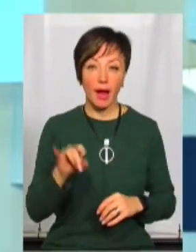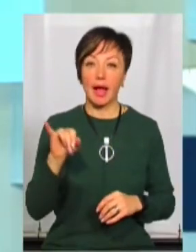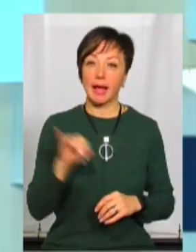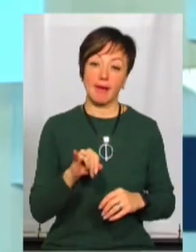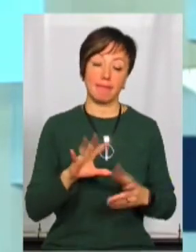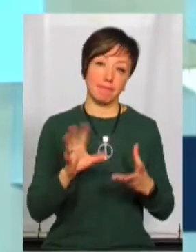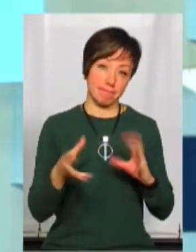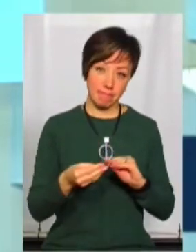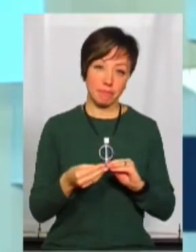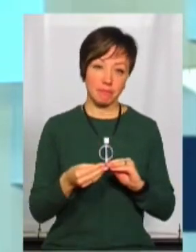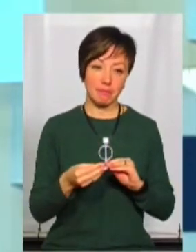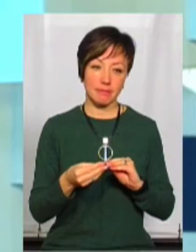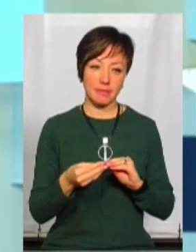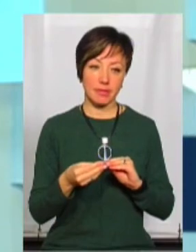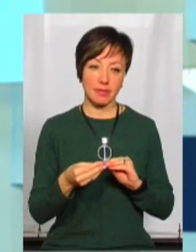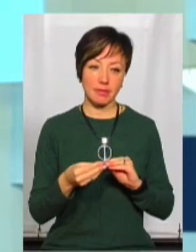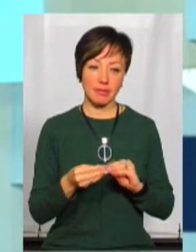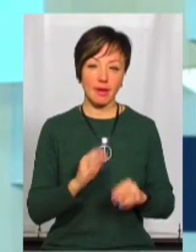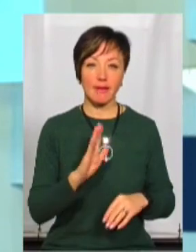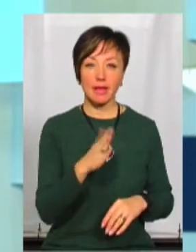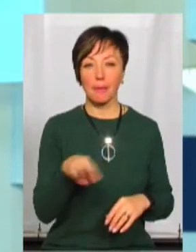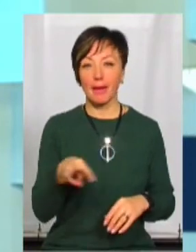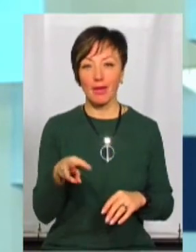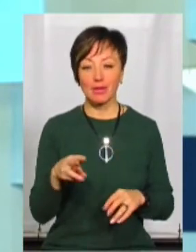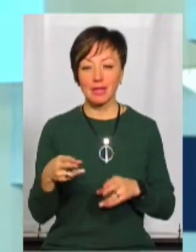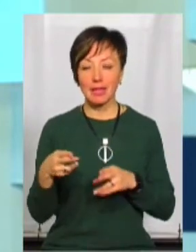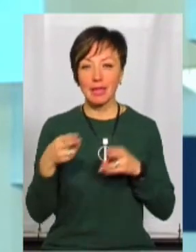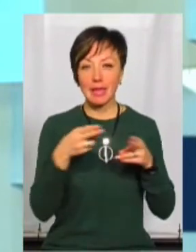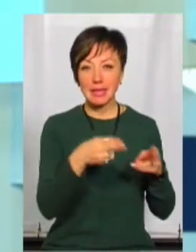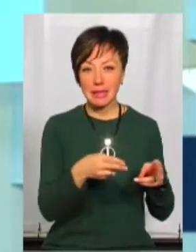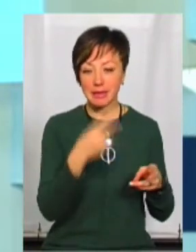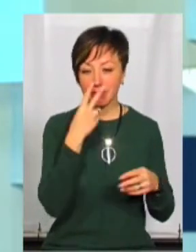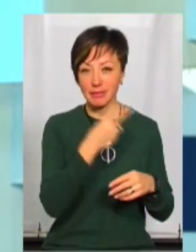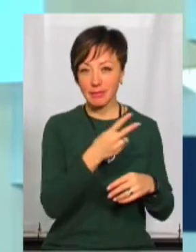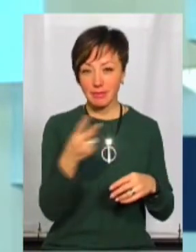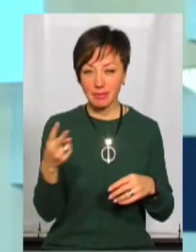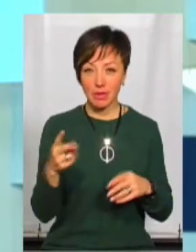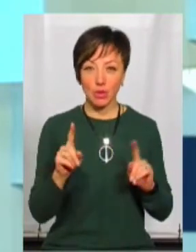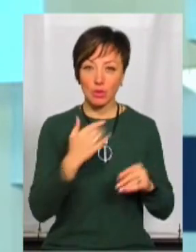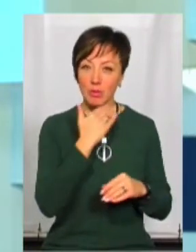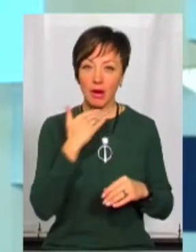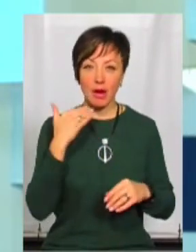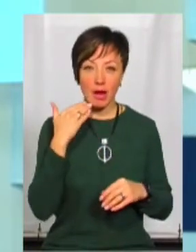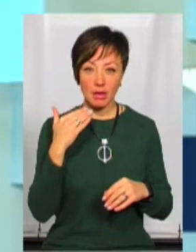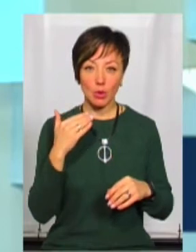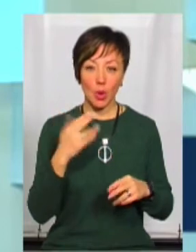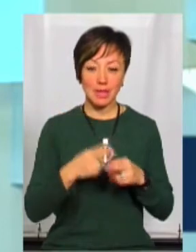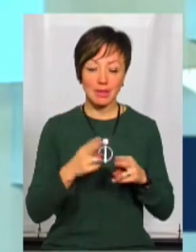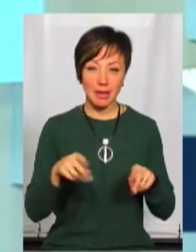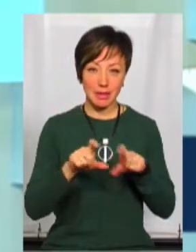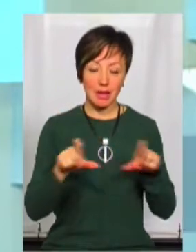в принципі, і Вадим Михайлович безпосередньо їздив по поліцейських станціях. І дуже багато станцій на